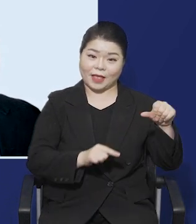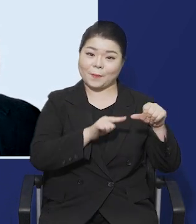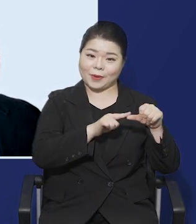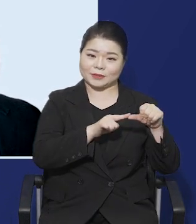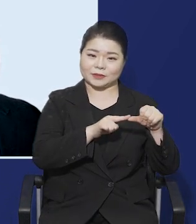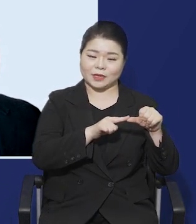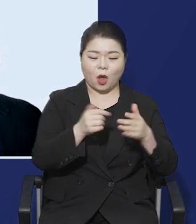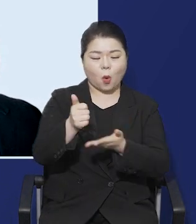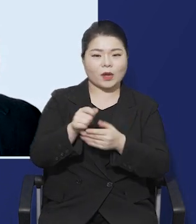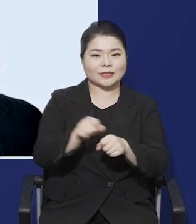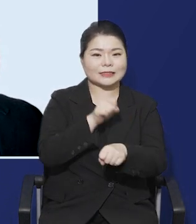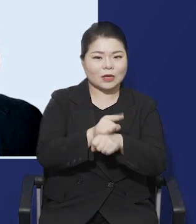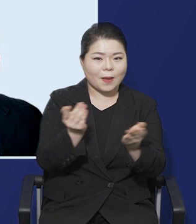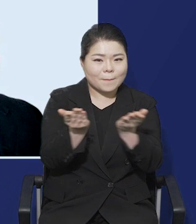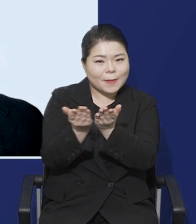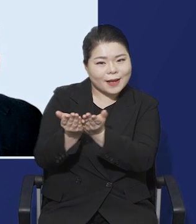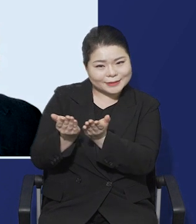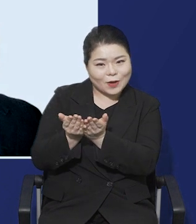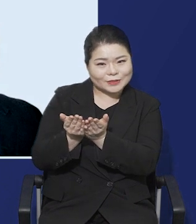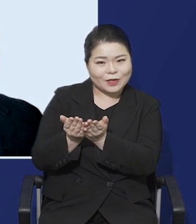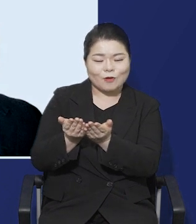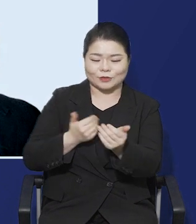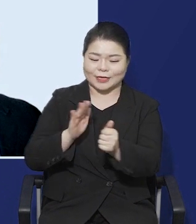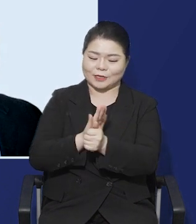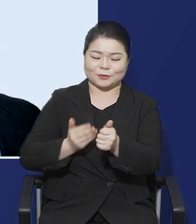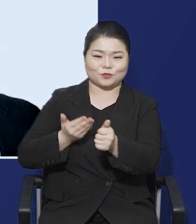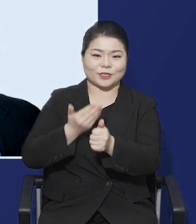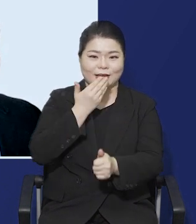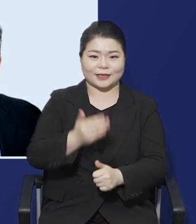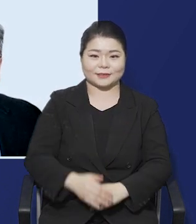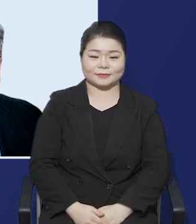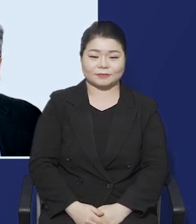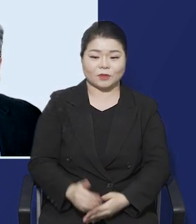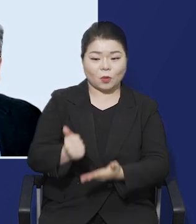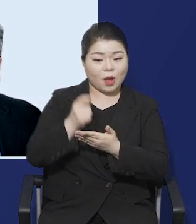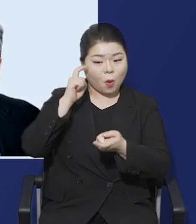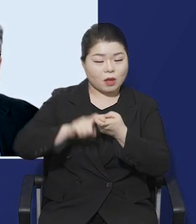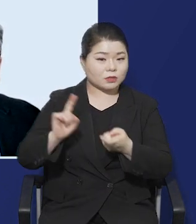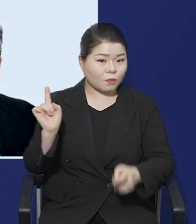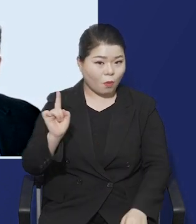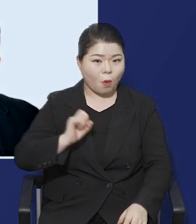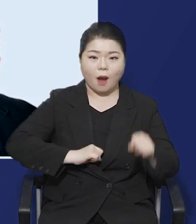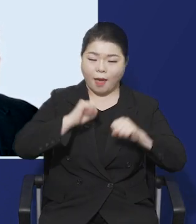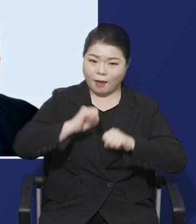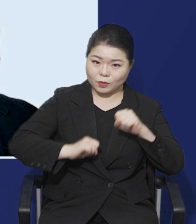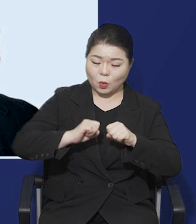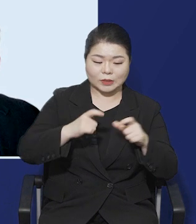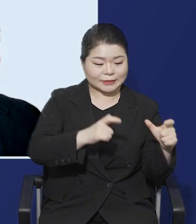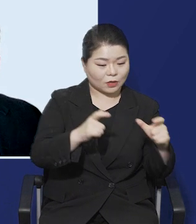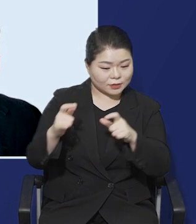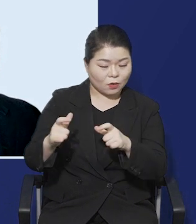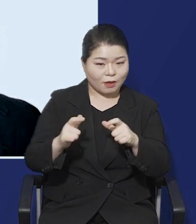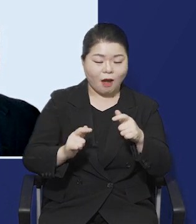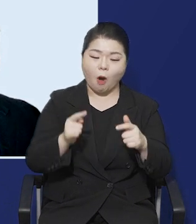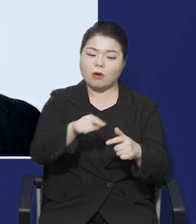맞는 다양한 컨텐츠를 제공할 수 있다고 볼 수 있습니다. 고객의 관심사나 행동 및 지적 위치 등을 기반으로